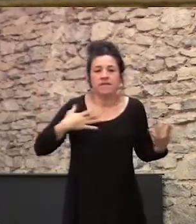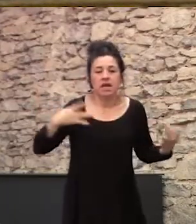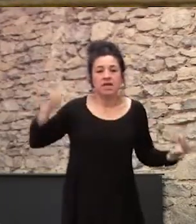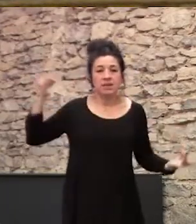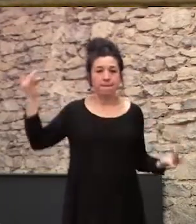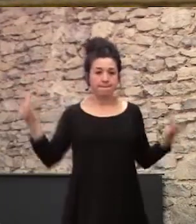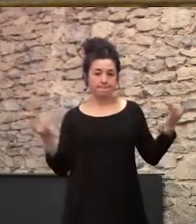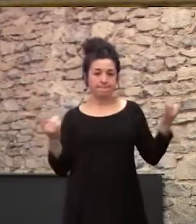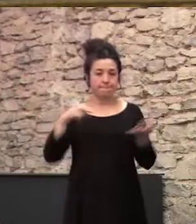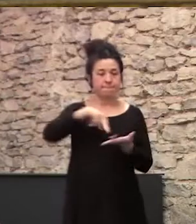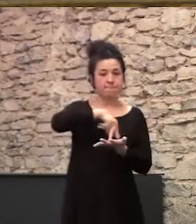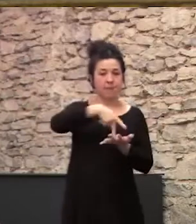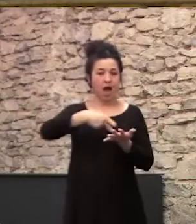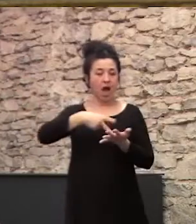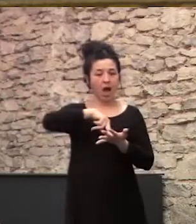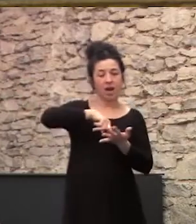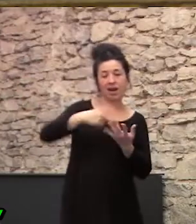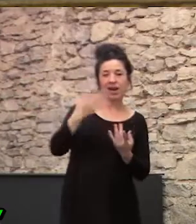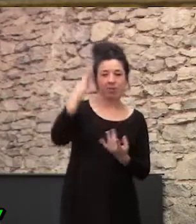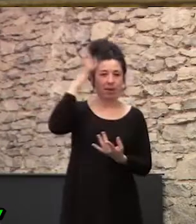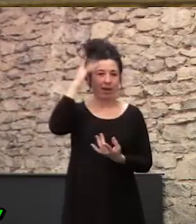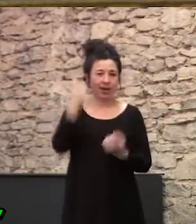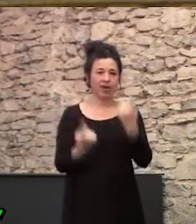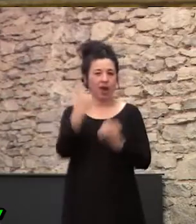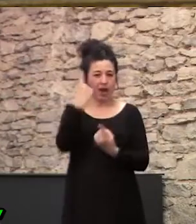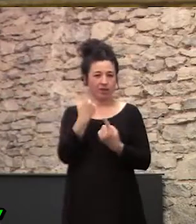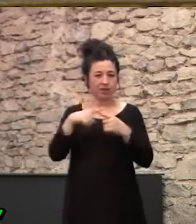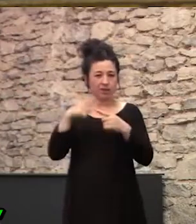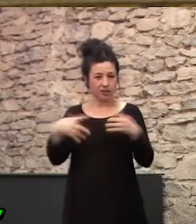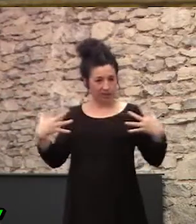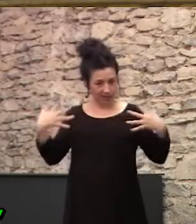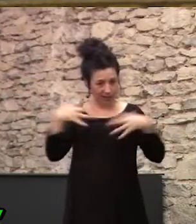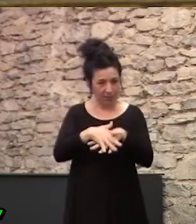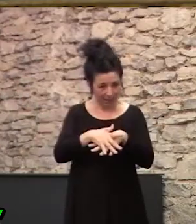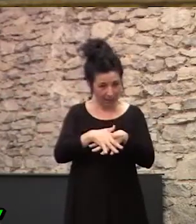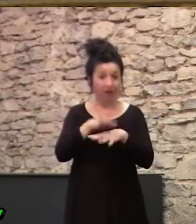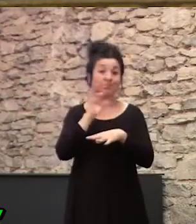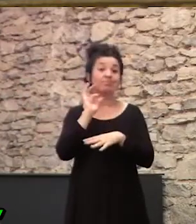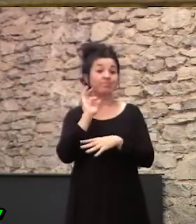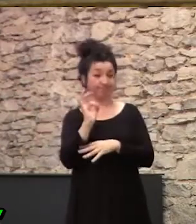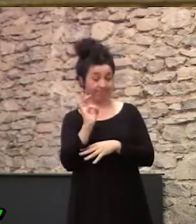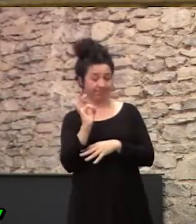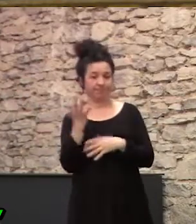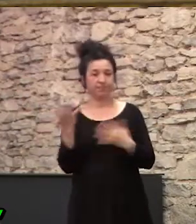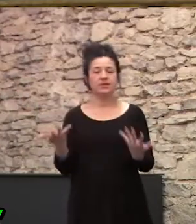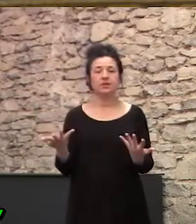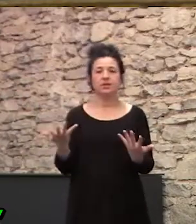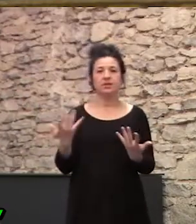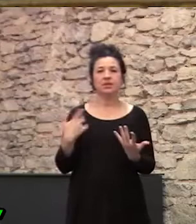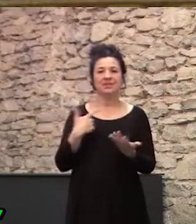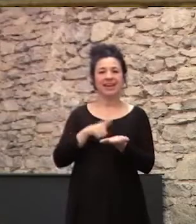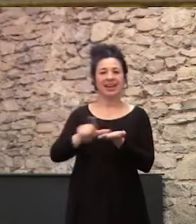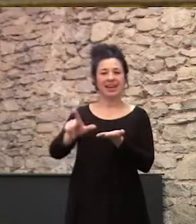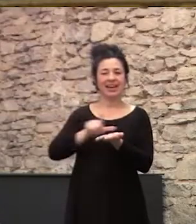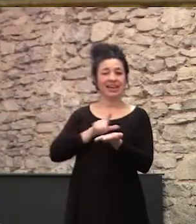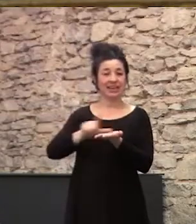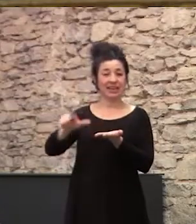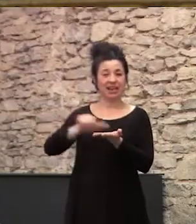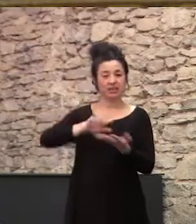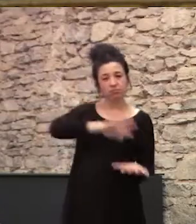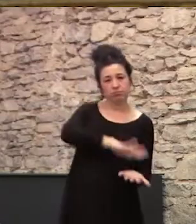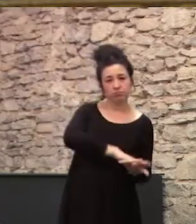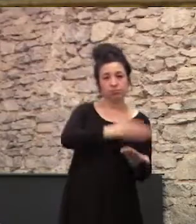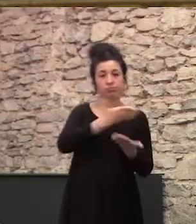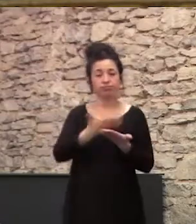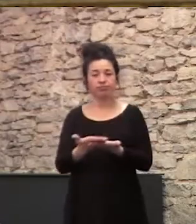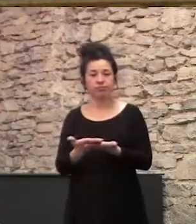dut, gauza batzuk bai, bai, bai, bai, eta gero batez ere gaina literatura itzulpenak eta egin ditu alako oso